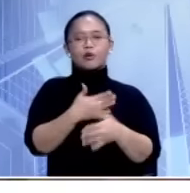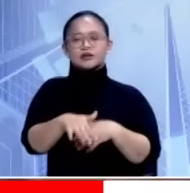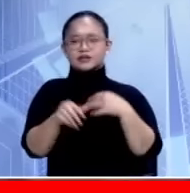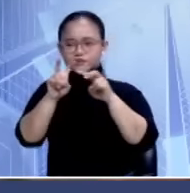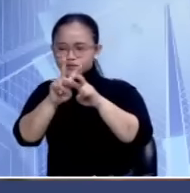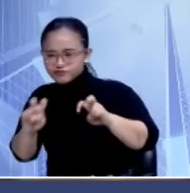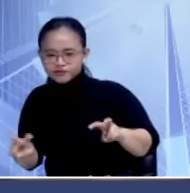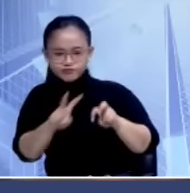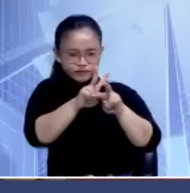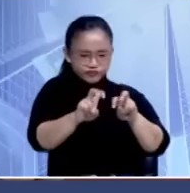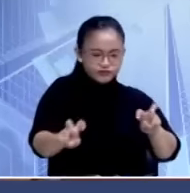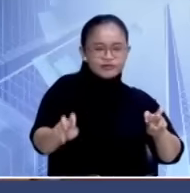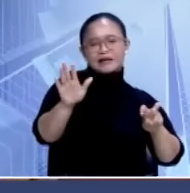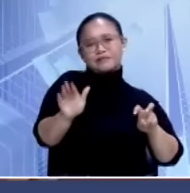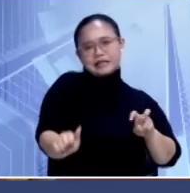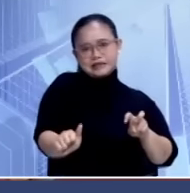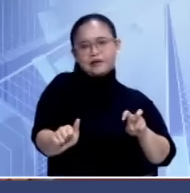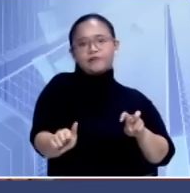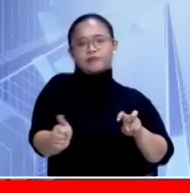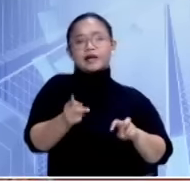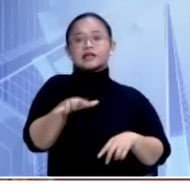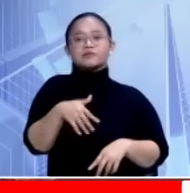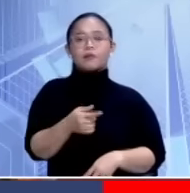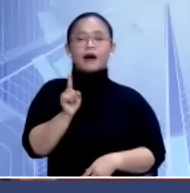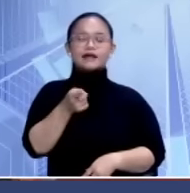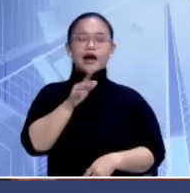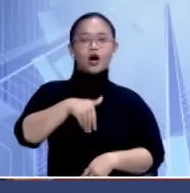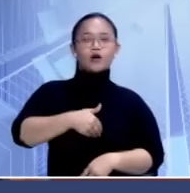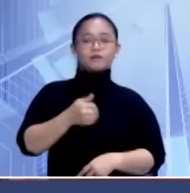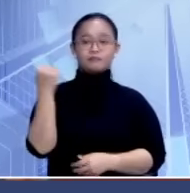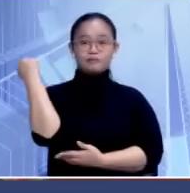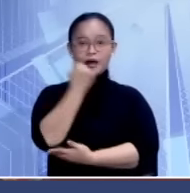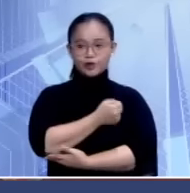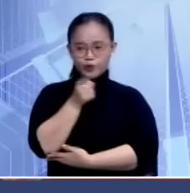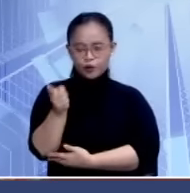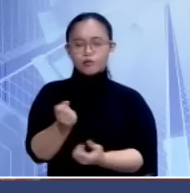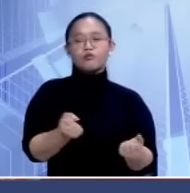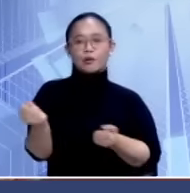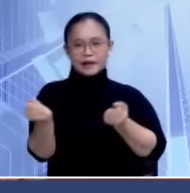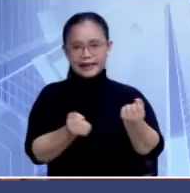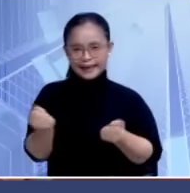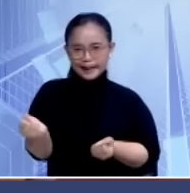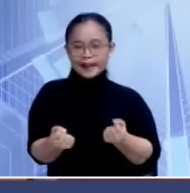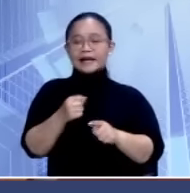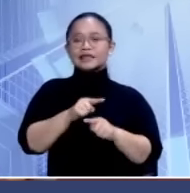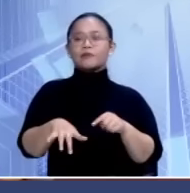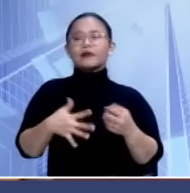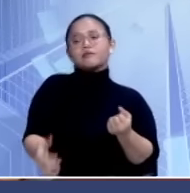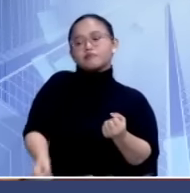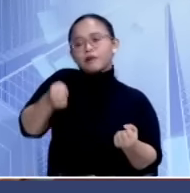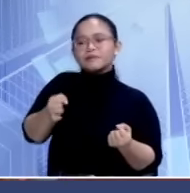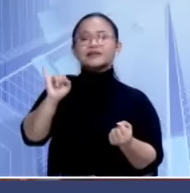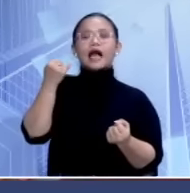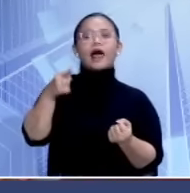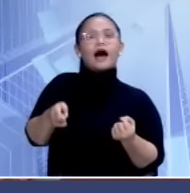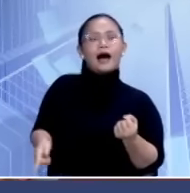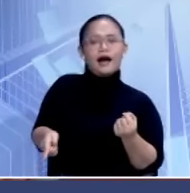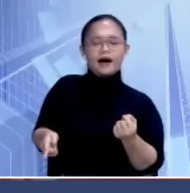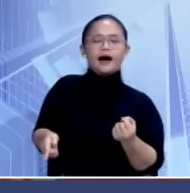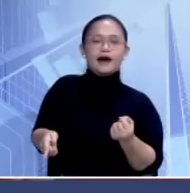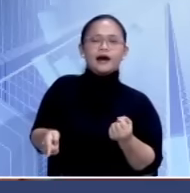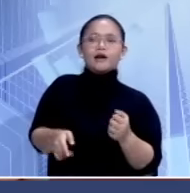pasti kecelakaan. Pertama tidak jalan, kiranya sudah mundur, namun setelah minyak gas ternyata